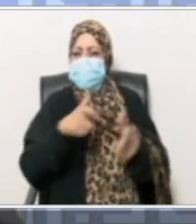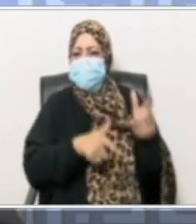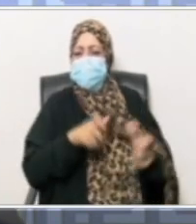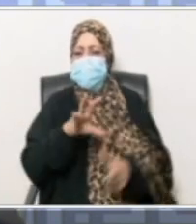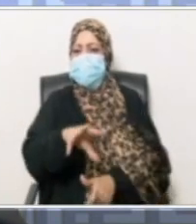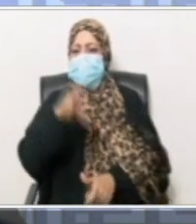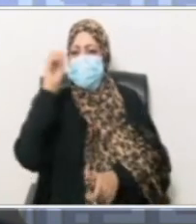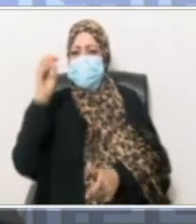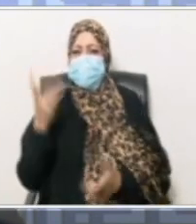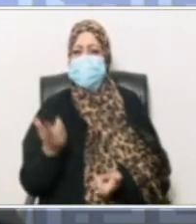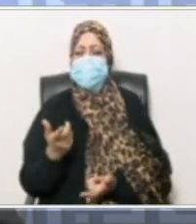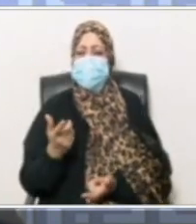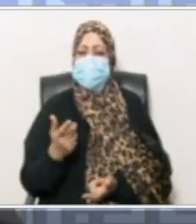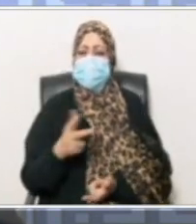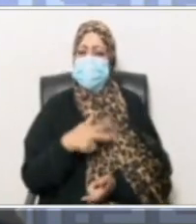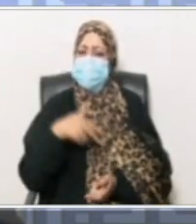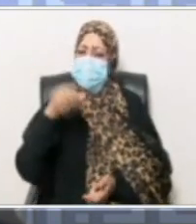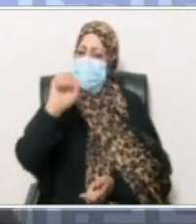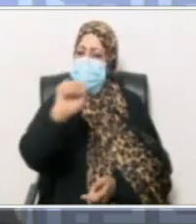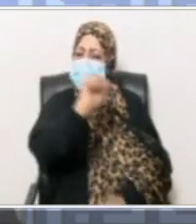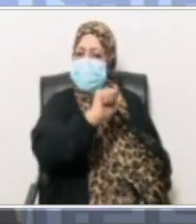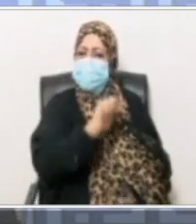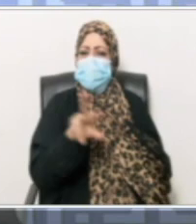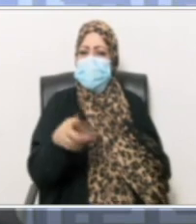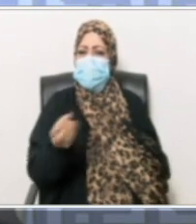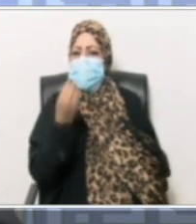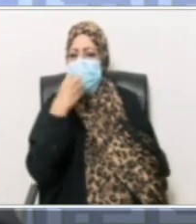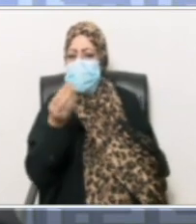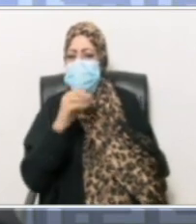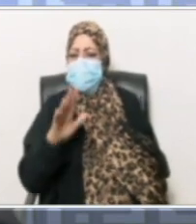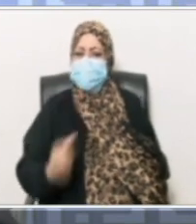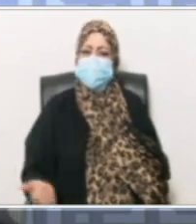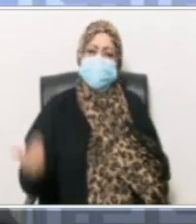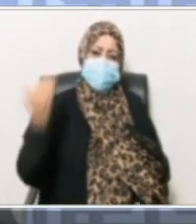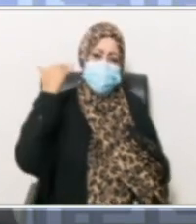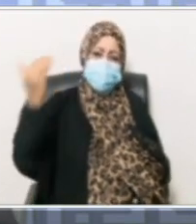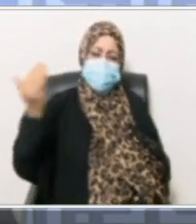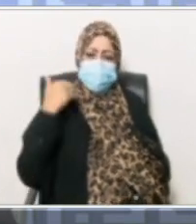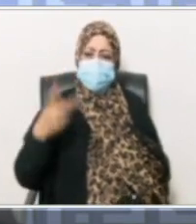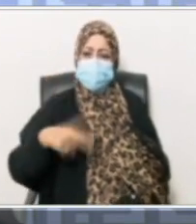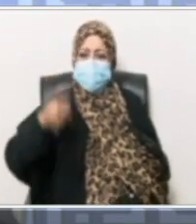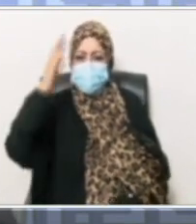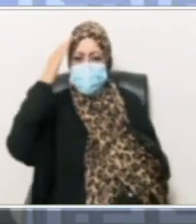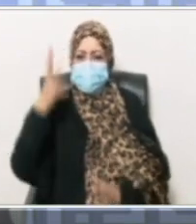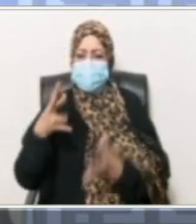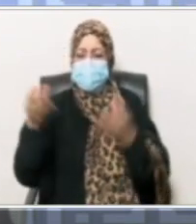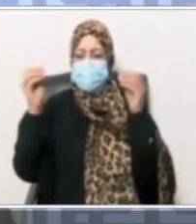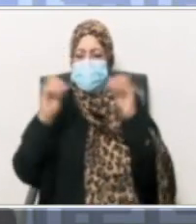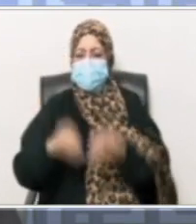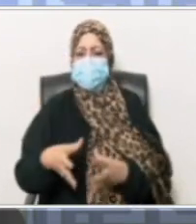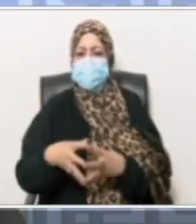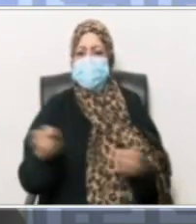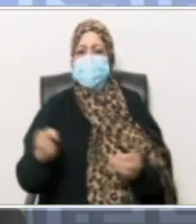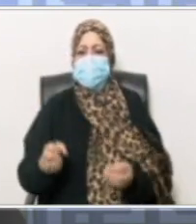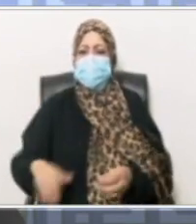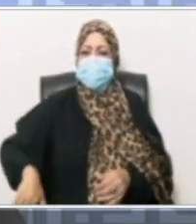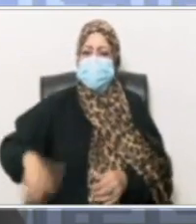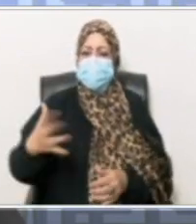تؤكل، وحقوق الأخوات تضيع، وحقوق المهجرين تضيع، وحقوق